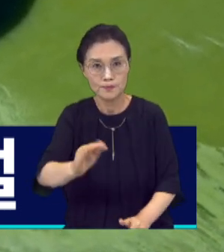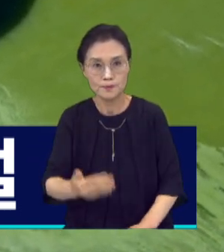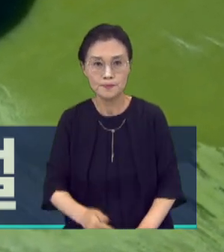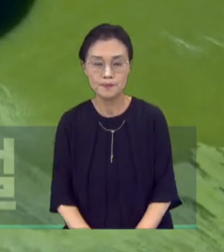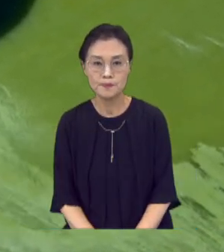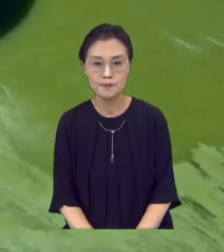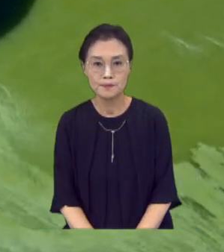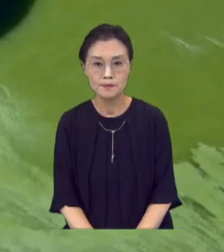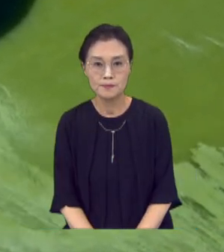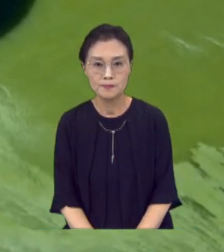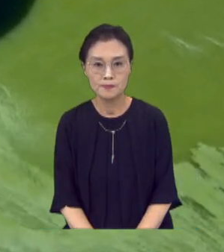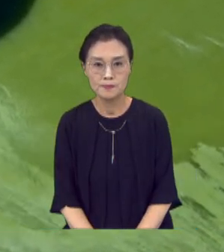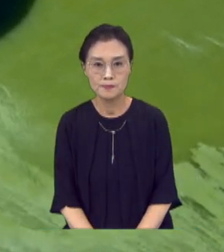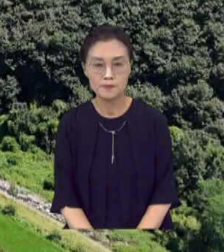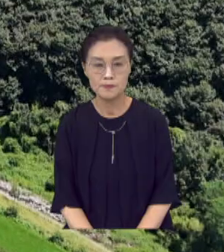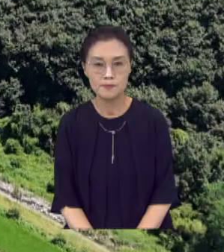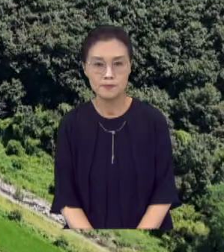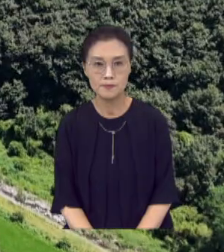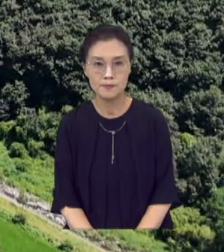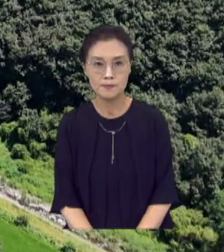보도합니다.